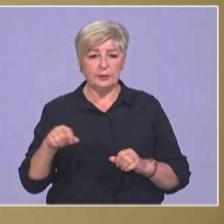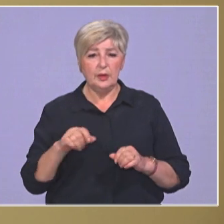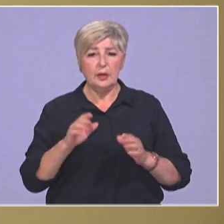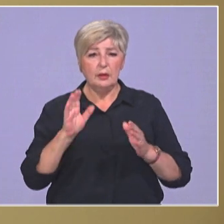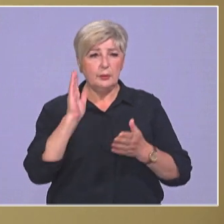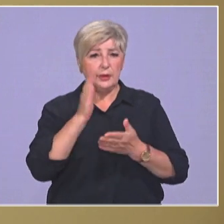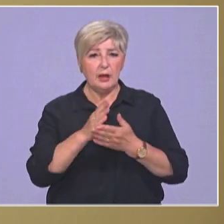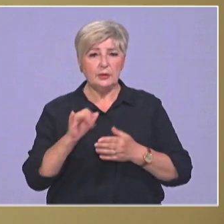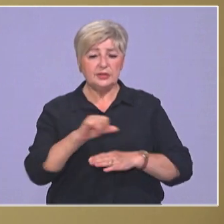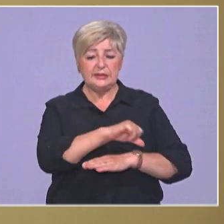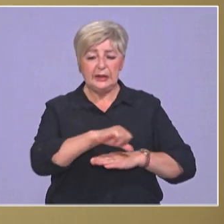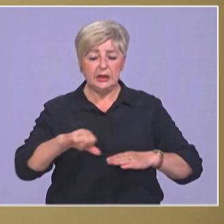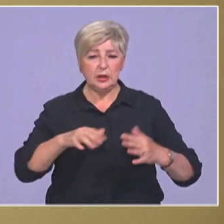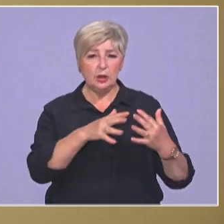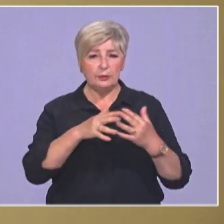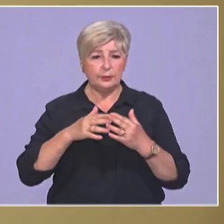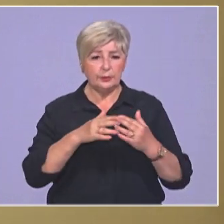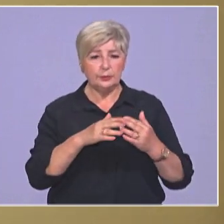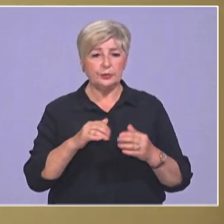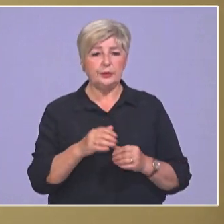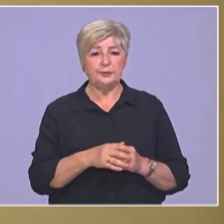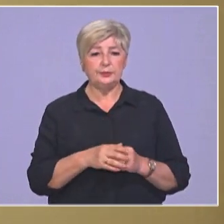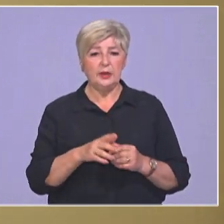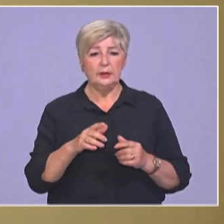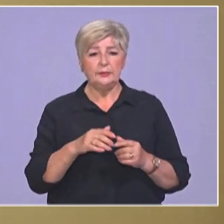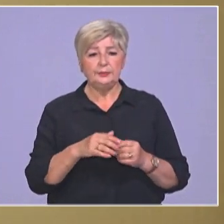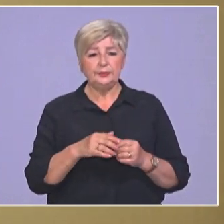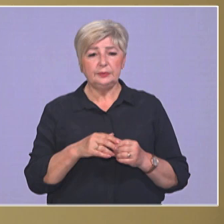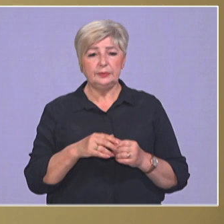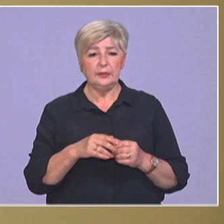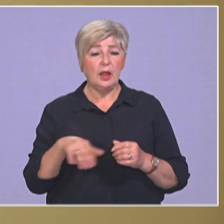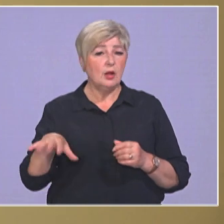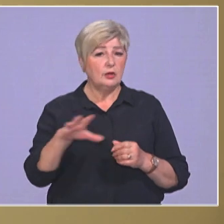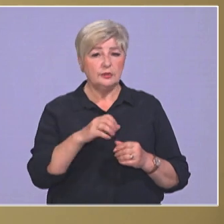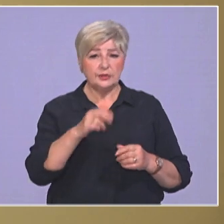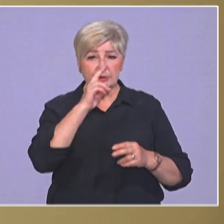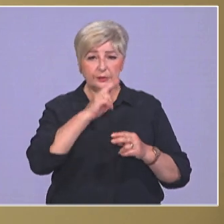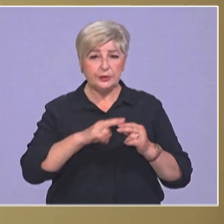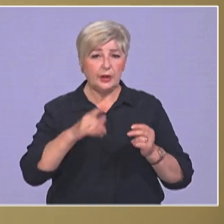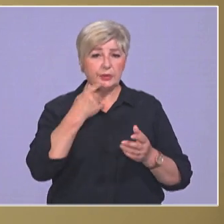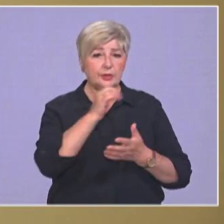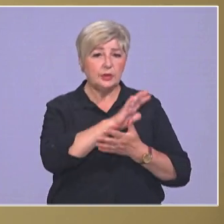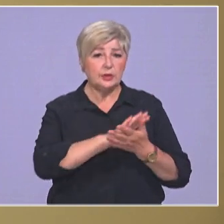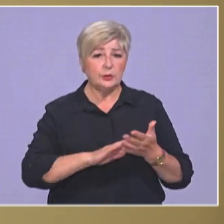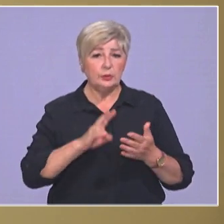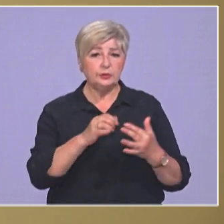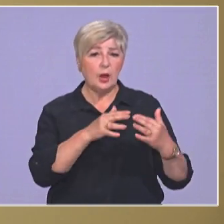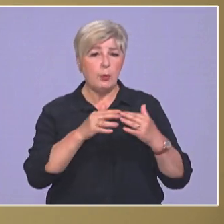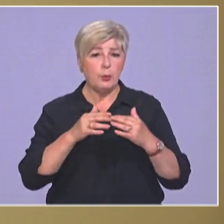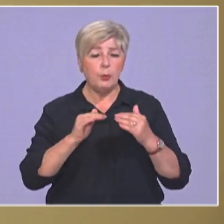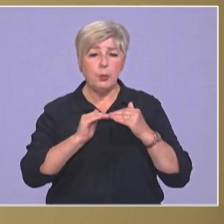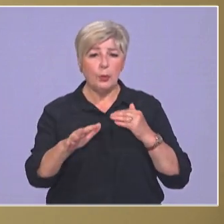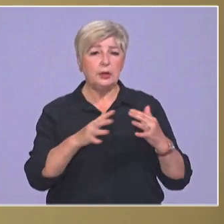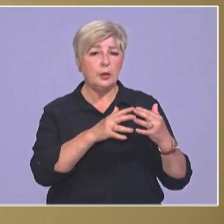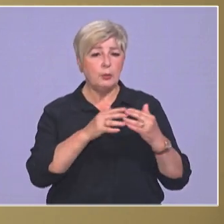лінії фронту або стабілізаційних пунктів. Всі вони втратили кров на полі бою,